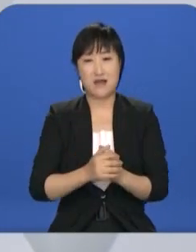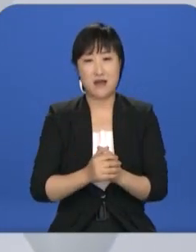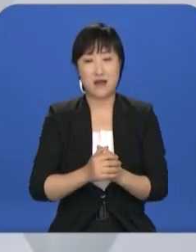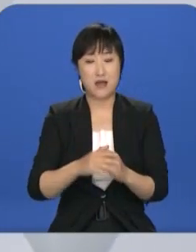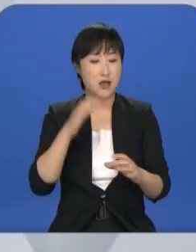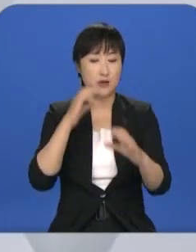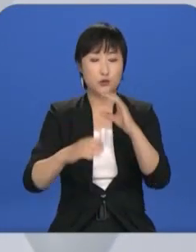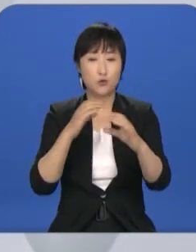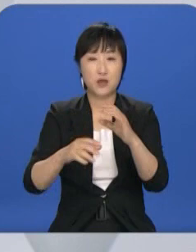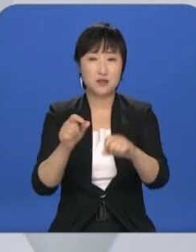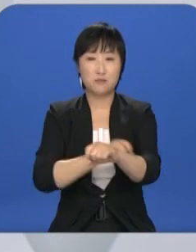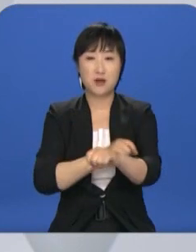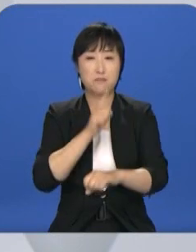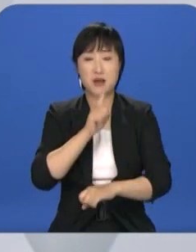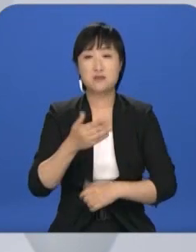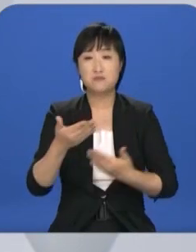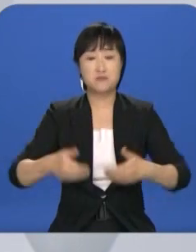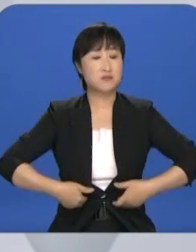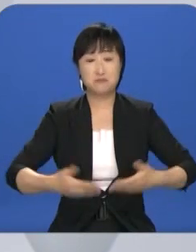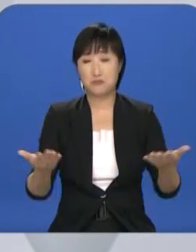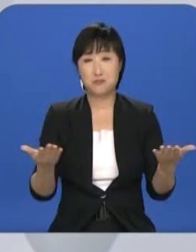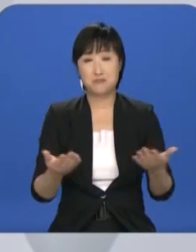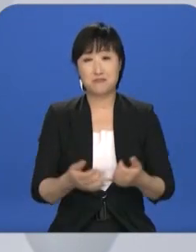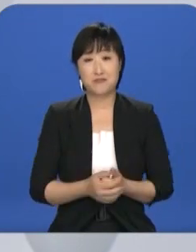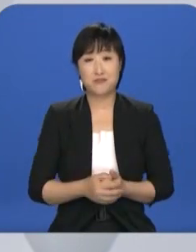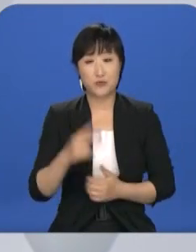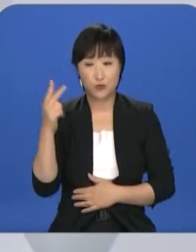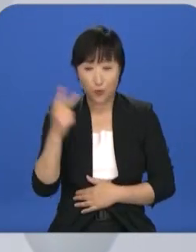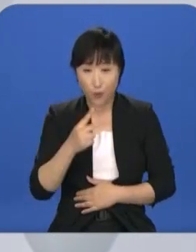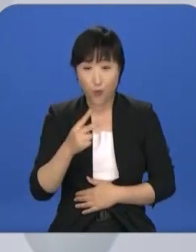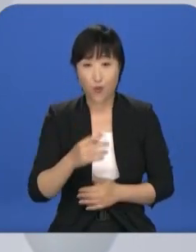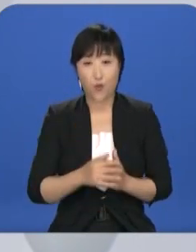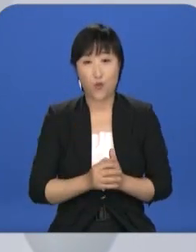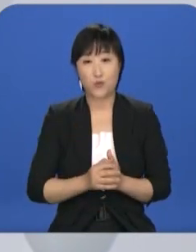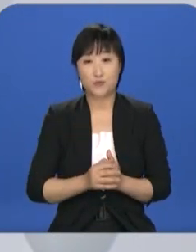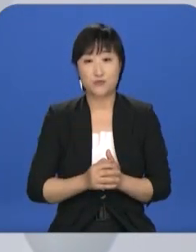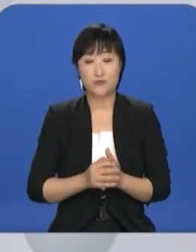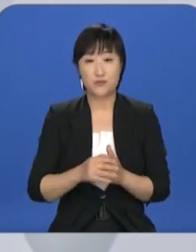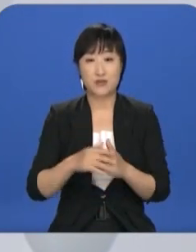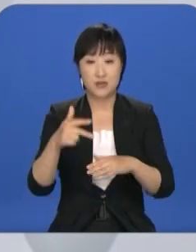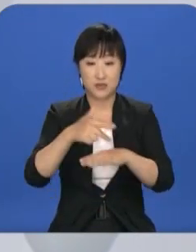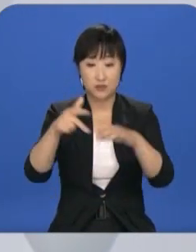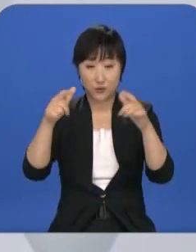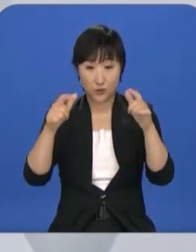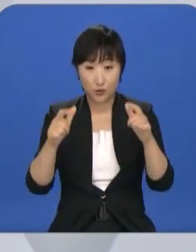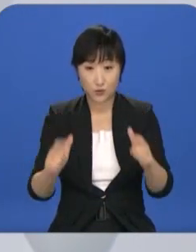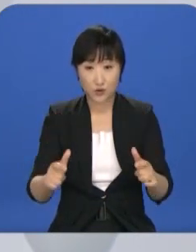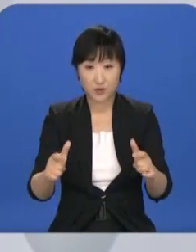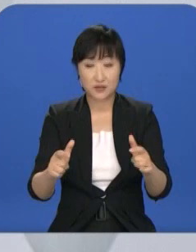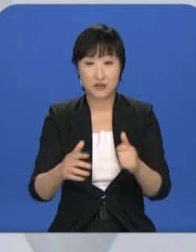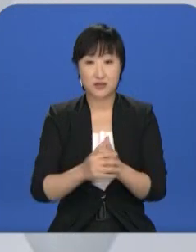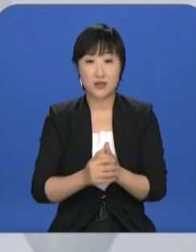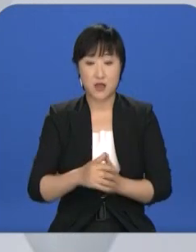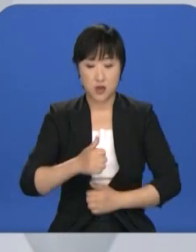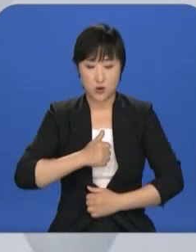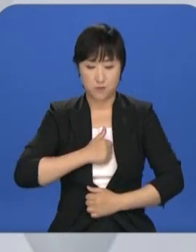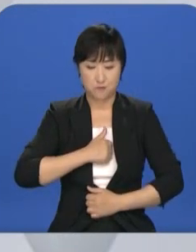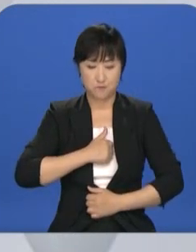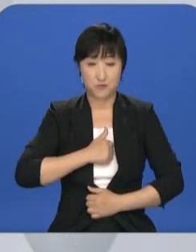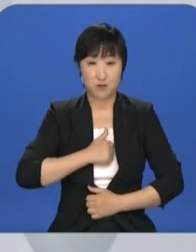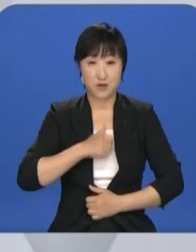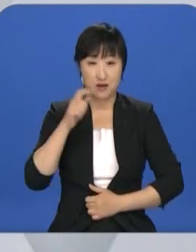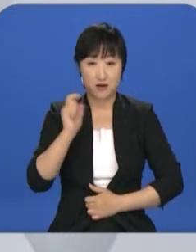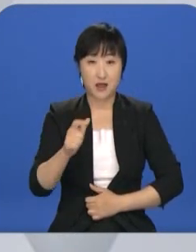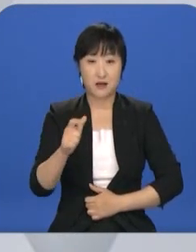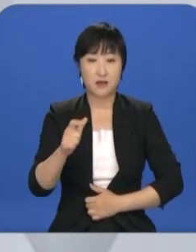대해서는 특별히 말씀드릴 필요가 없다고 생각을 합니다. 또한 우리 군에는 소신과 신념이